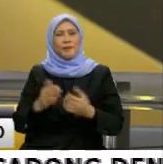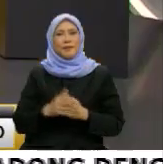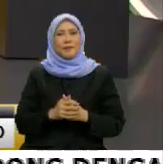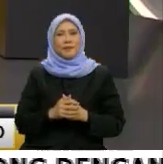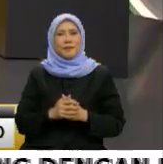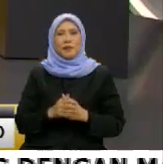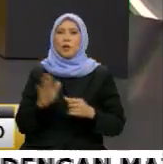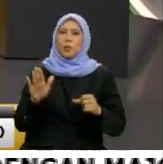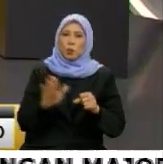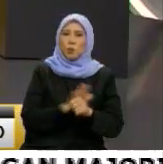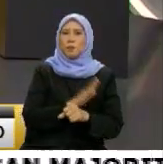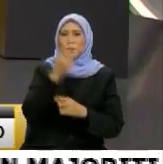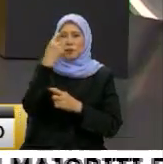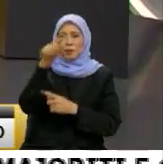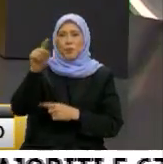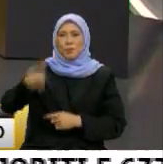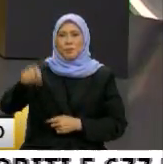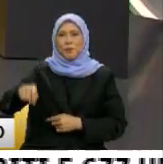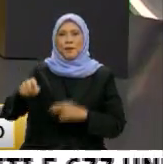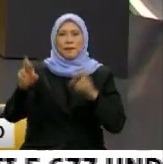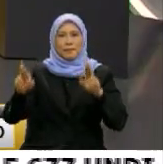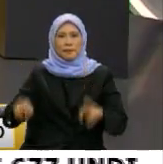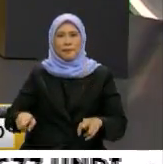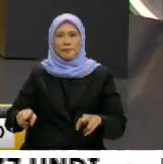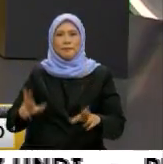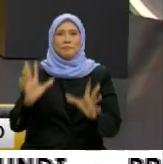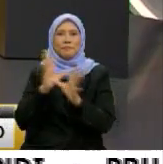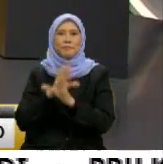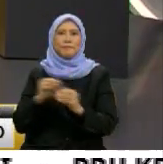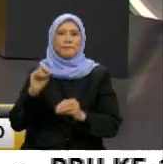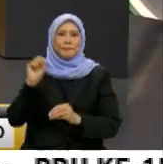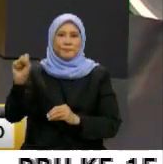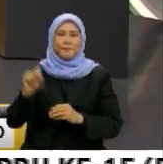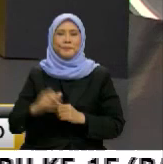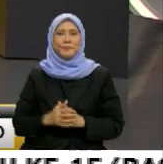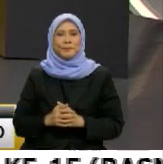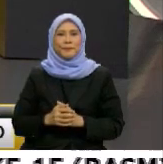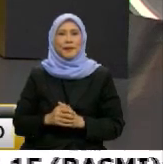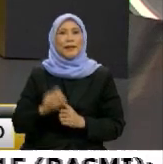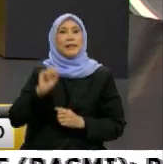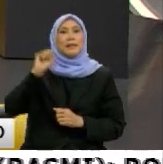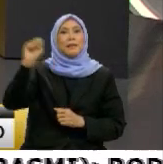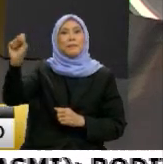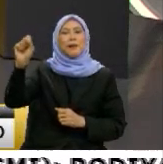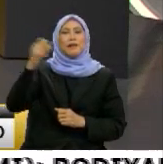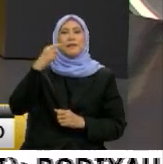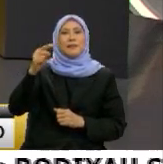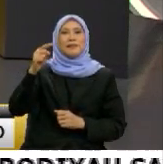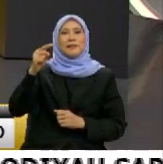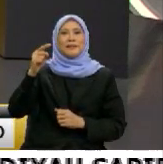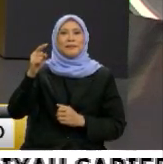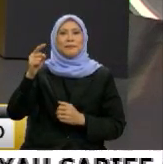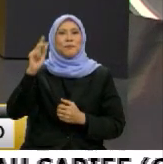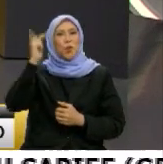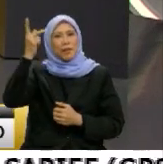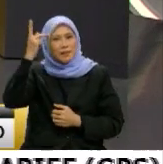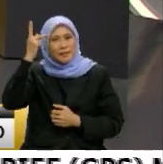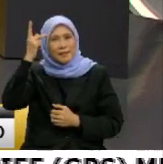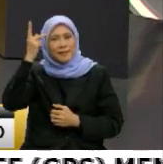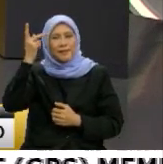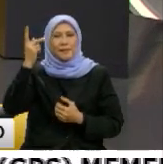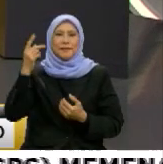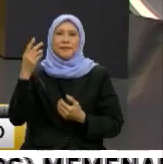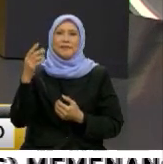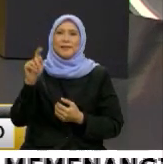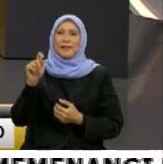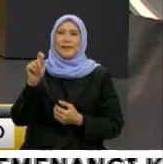sempurna, cukup untuk keperluan rakyat semasa. Betul. Kalau di Sabah, dia kata politik tangki biru. Bila nak